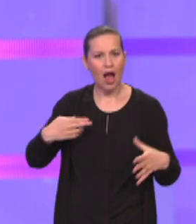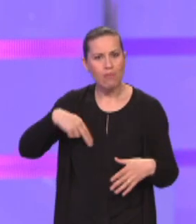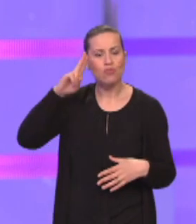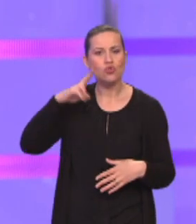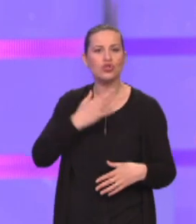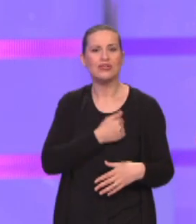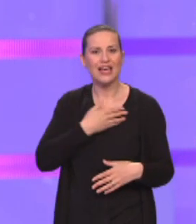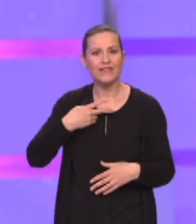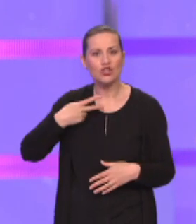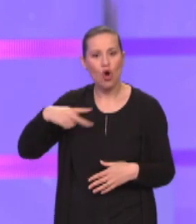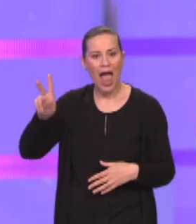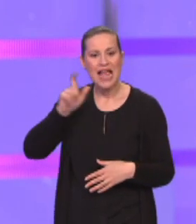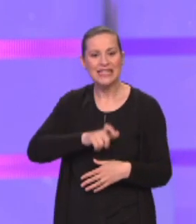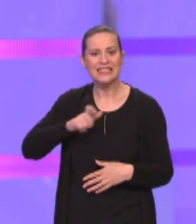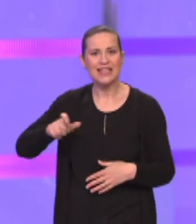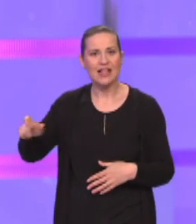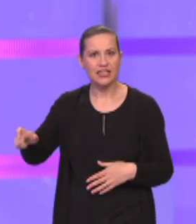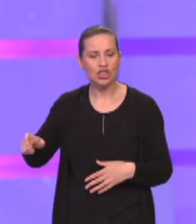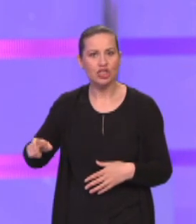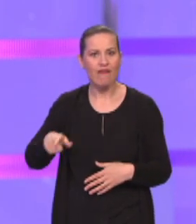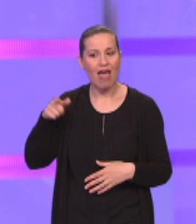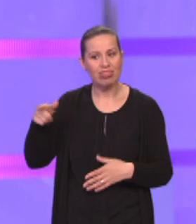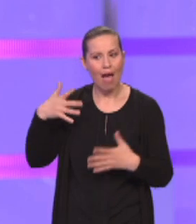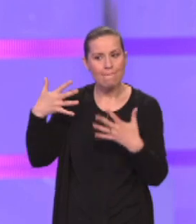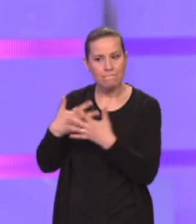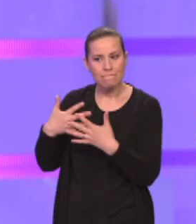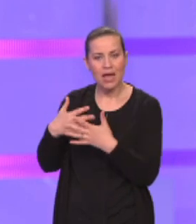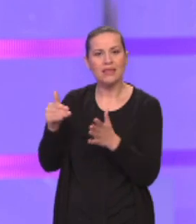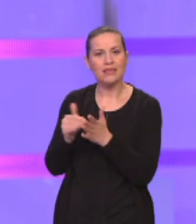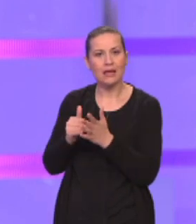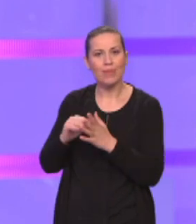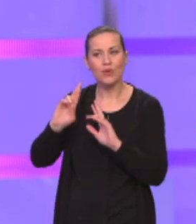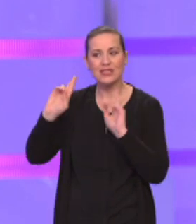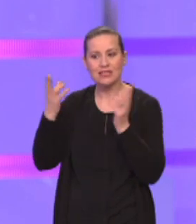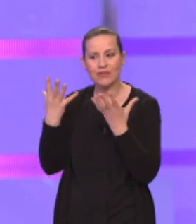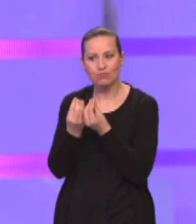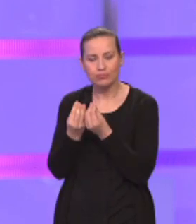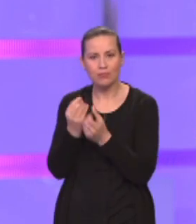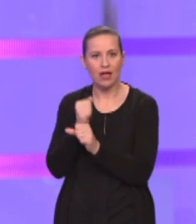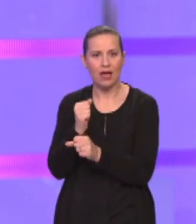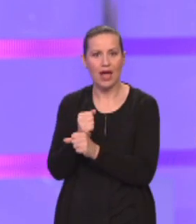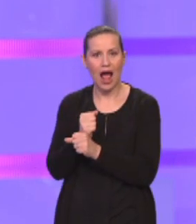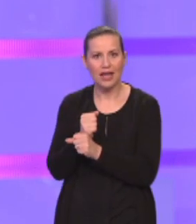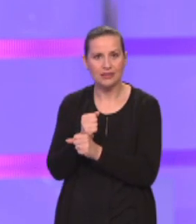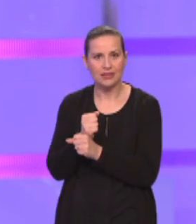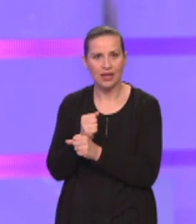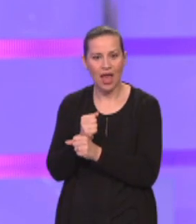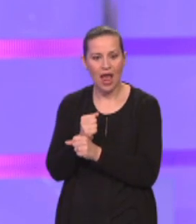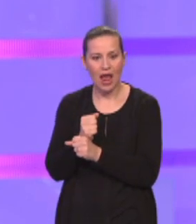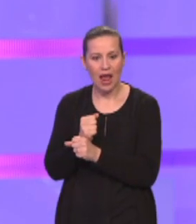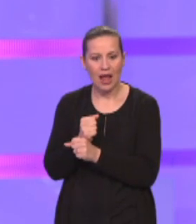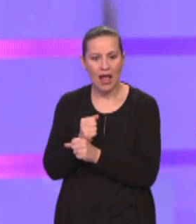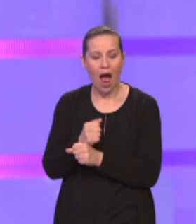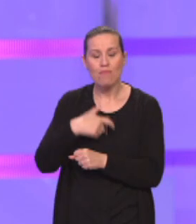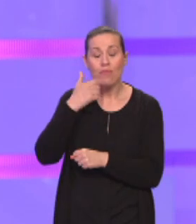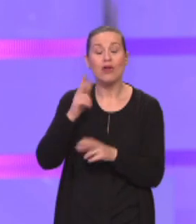hrvatskog iseljeništva i smatram da na toj mreži moramo svi raditi. Dakle, plesti čvršće tu mrežu. Valjda je Bog imao